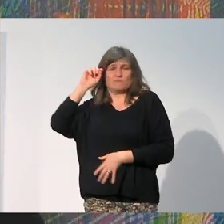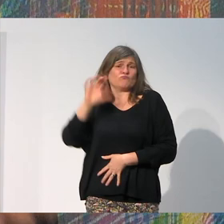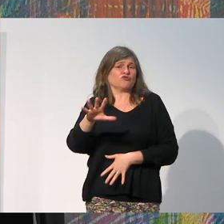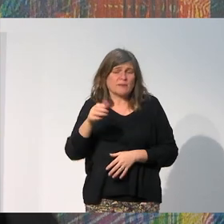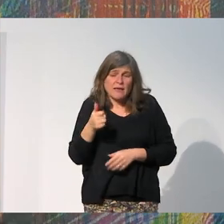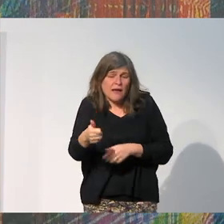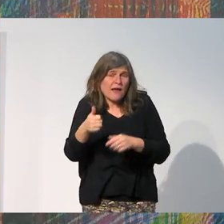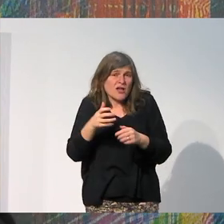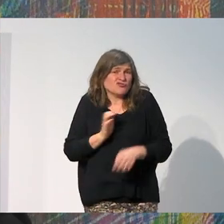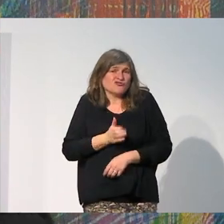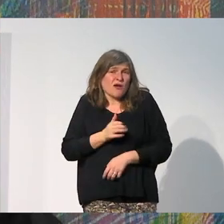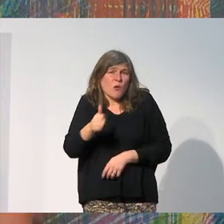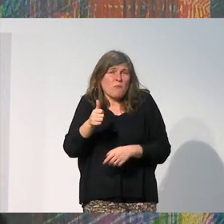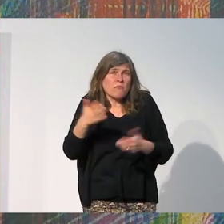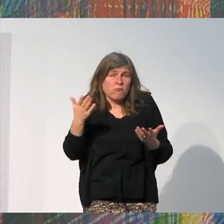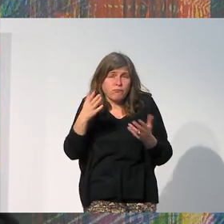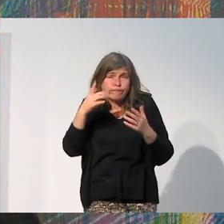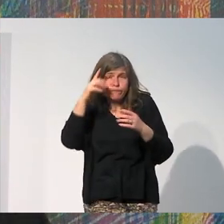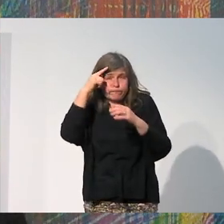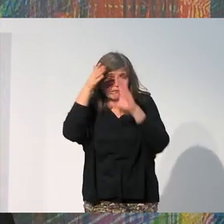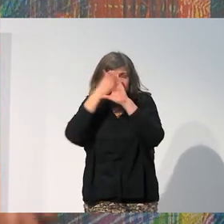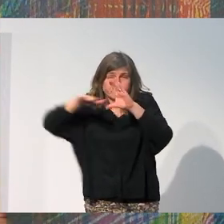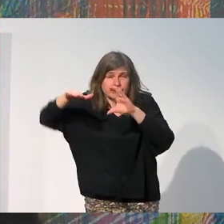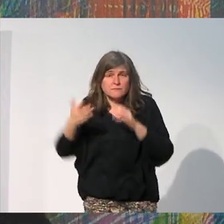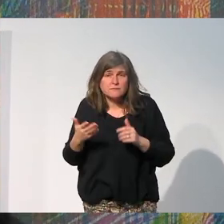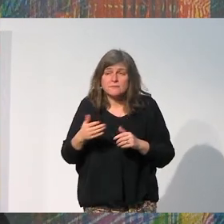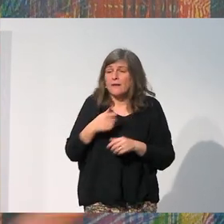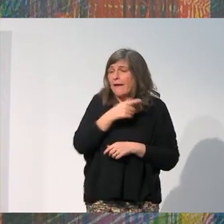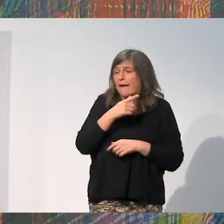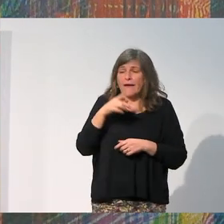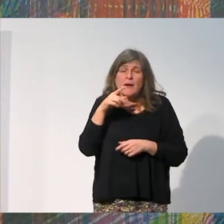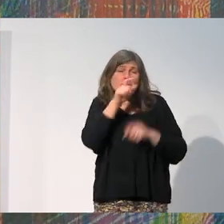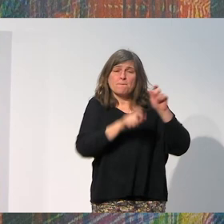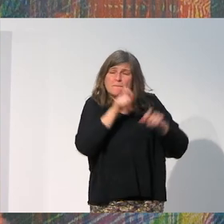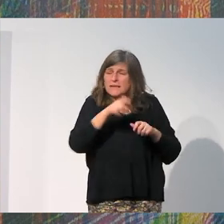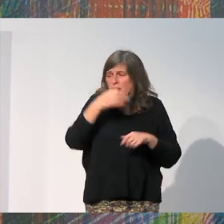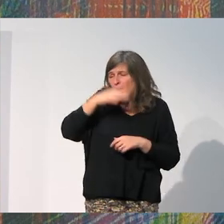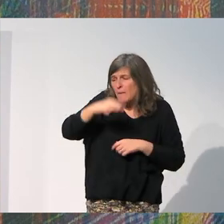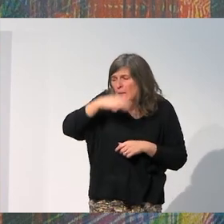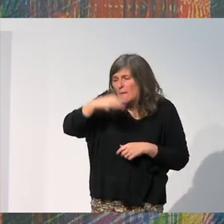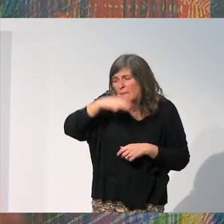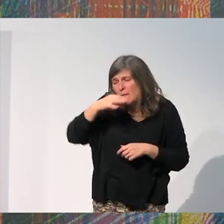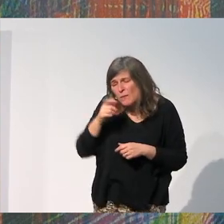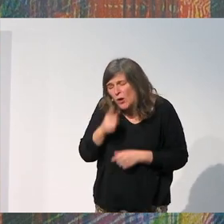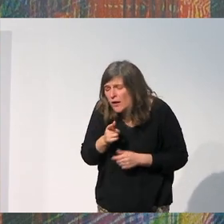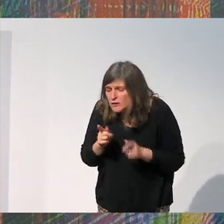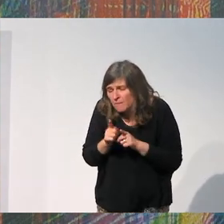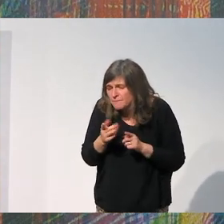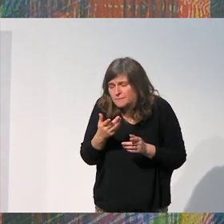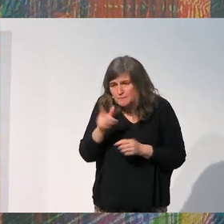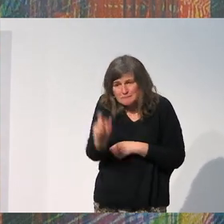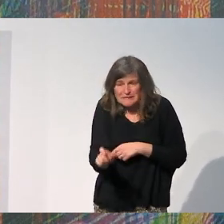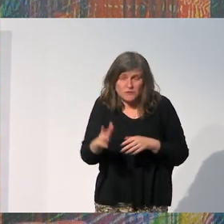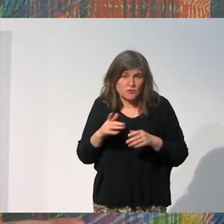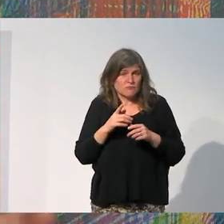tête du chien, etc. Et si les gens parlent à leur chien, c'est vraiment n'importe quoi, c'est irrationnel, etc. Non, c'est assez rationnel d'un point de vue pragmatique de parler